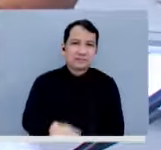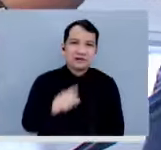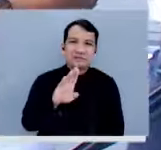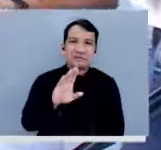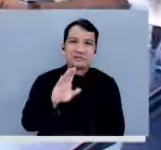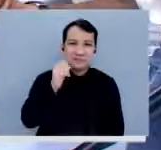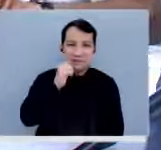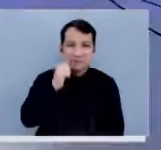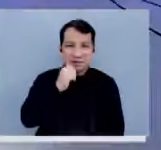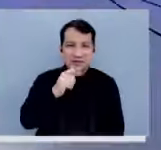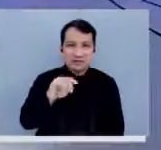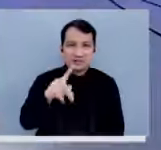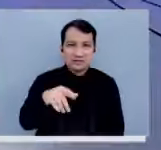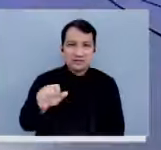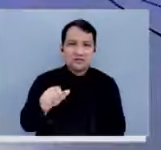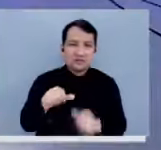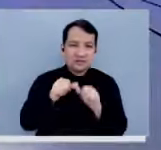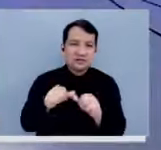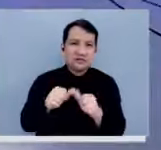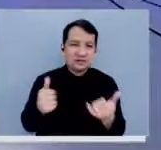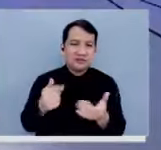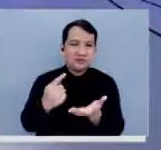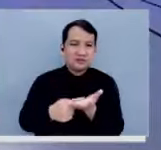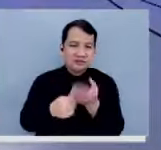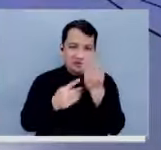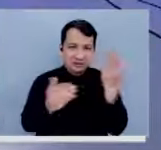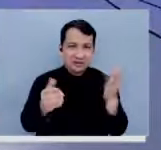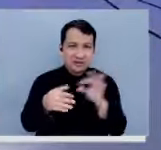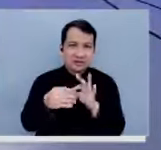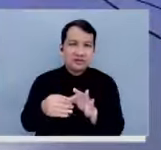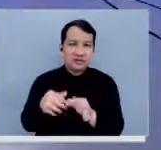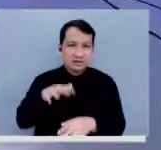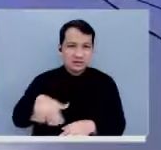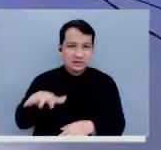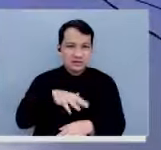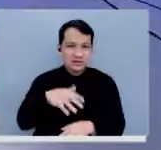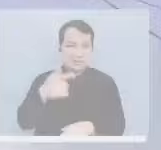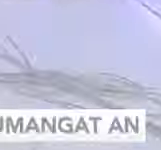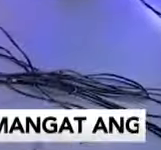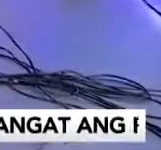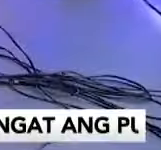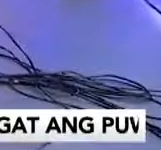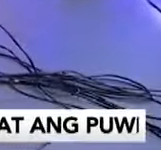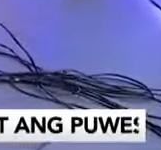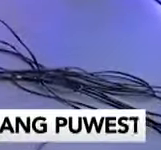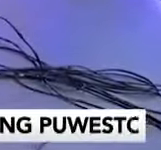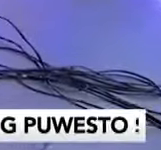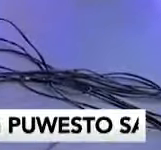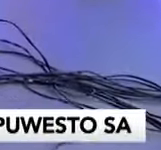babalik pa sila. Itutuloy natin ang usapan na jamming kasama ang Gracenote mamaya.